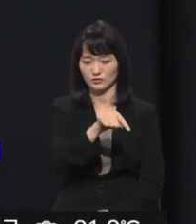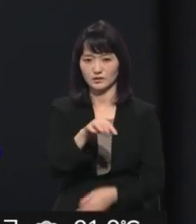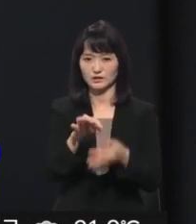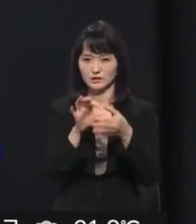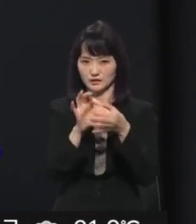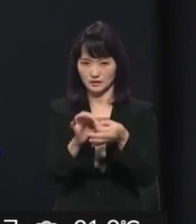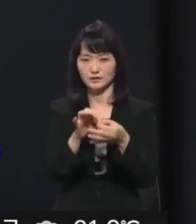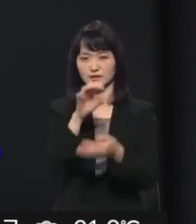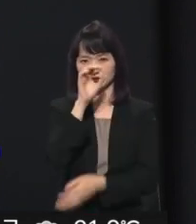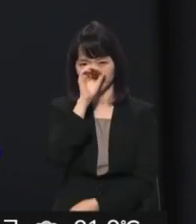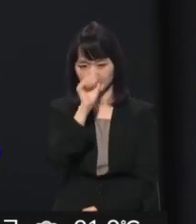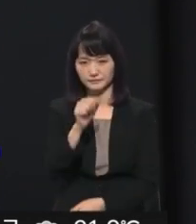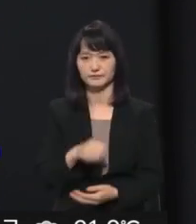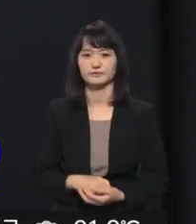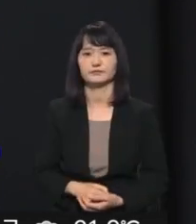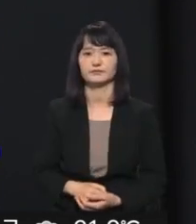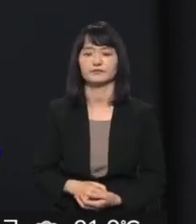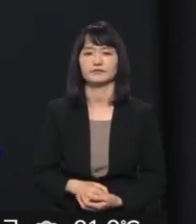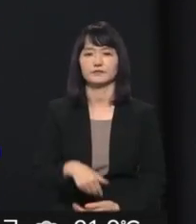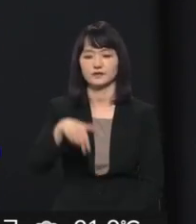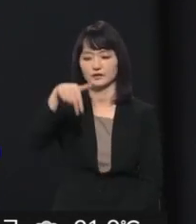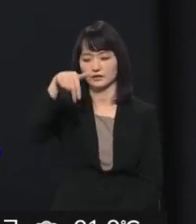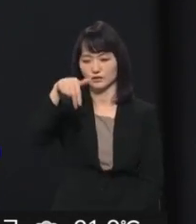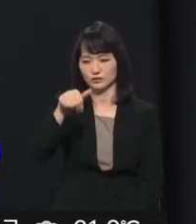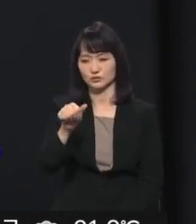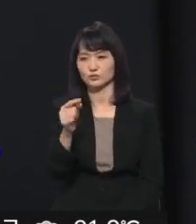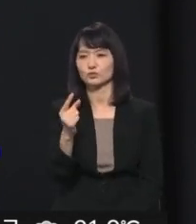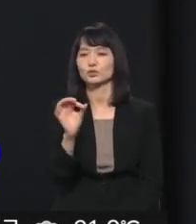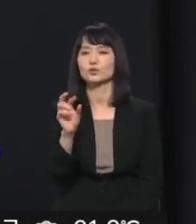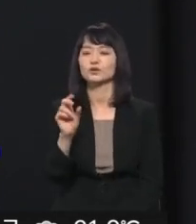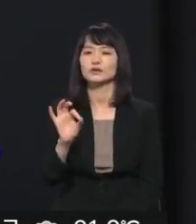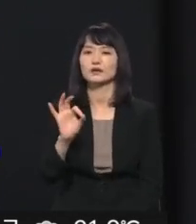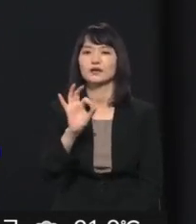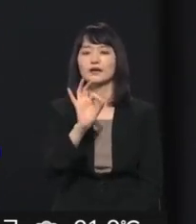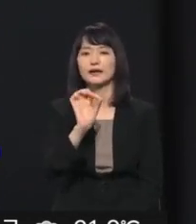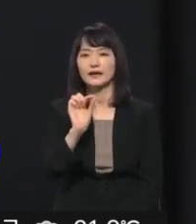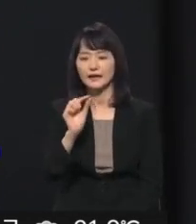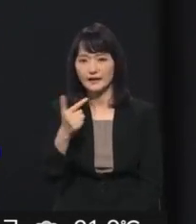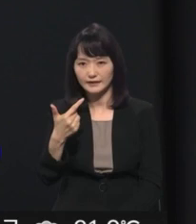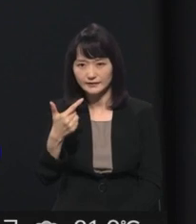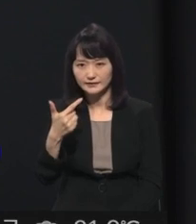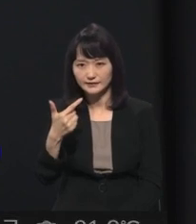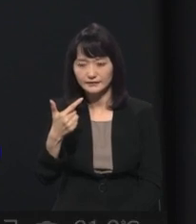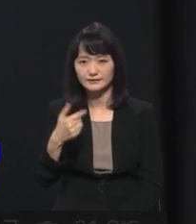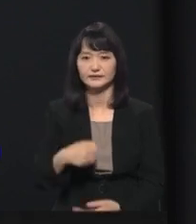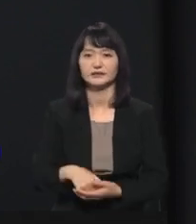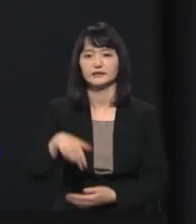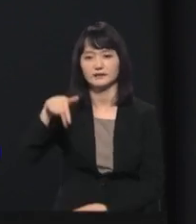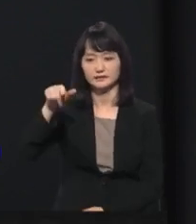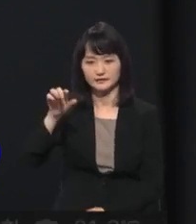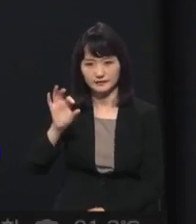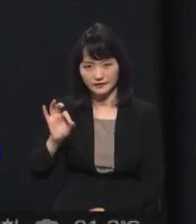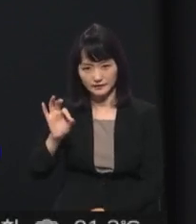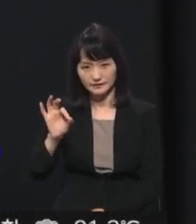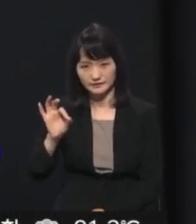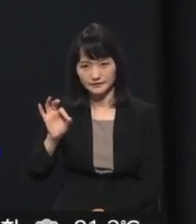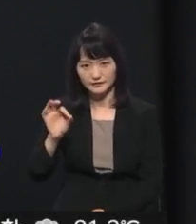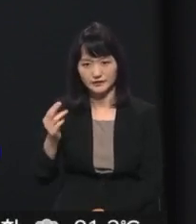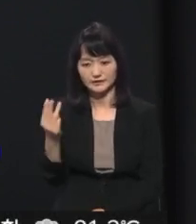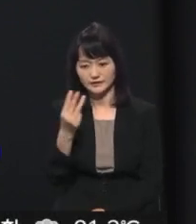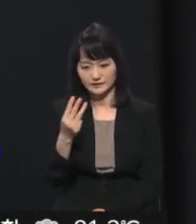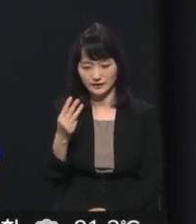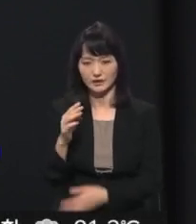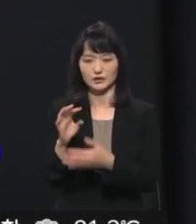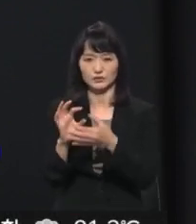그래서 조형 장재원 안철수 이렇게 3강 현대를 만들어서 당 지도부 로나 감기를 지금 자꾸 계시는 것 아닌가 라고